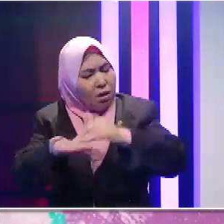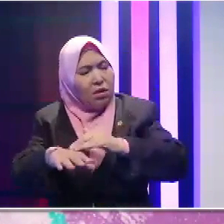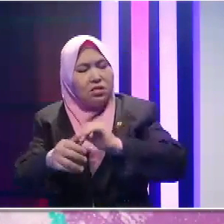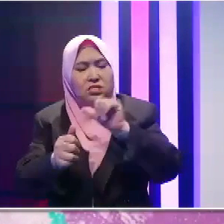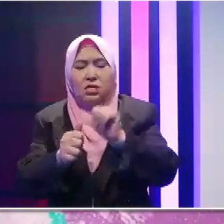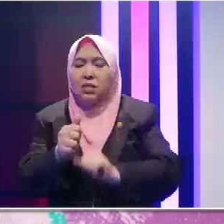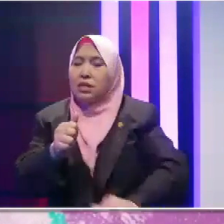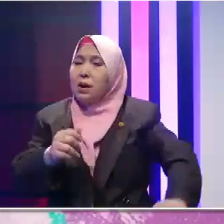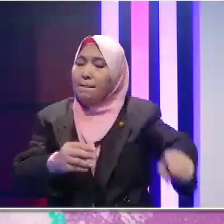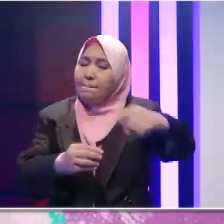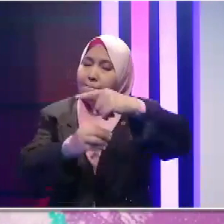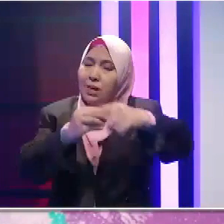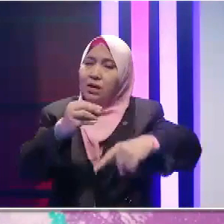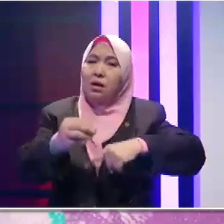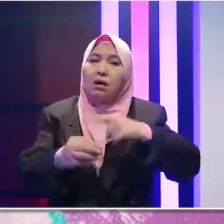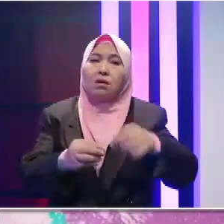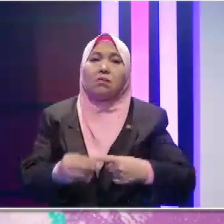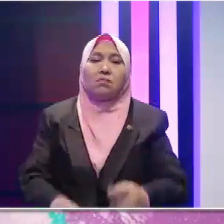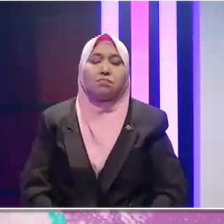قدير